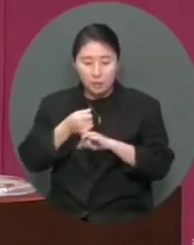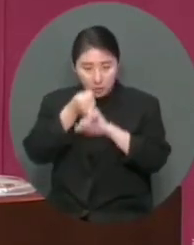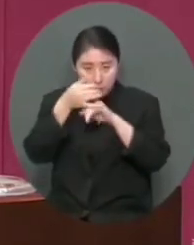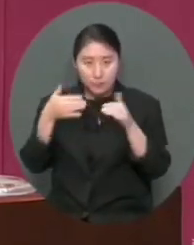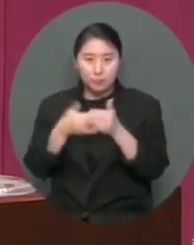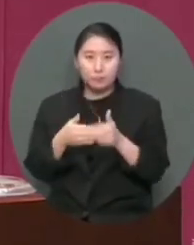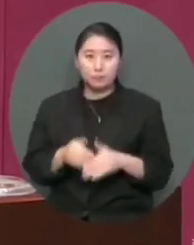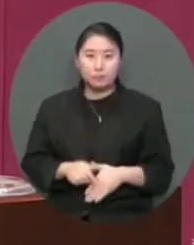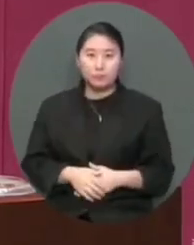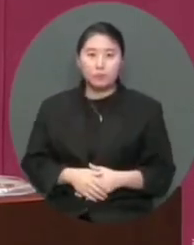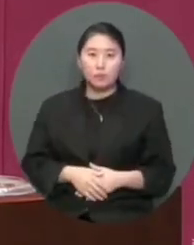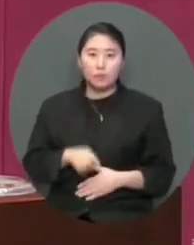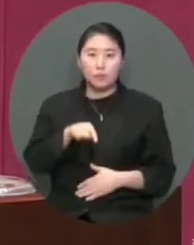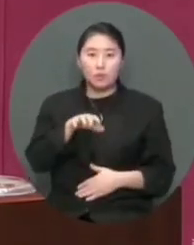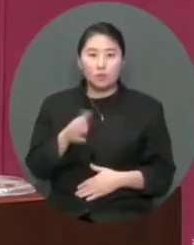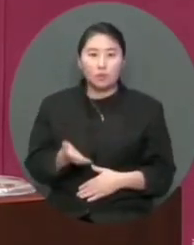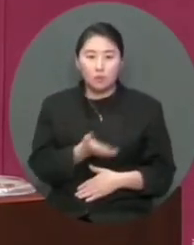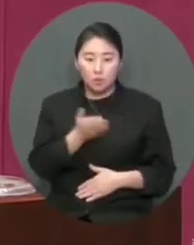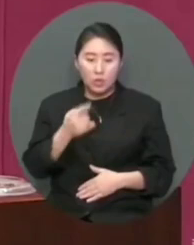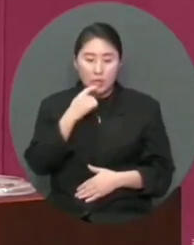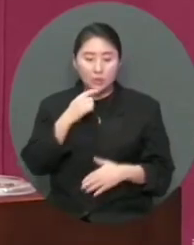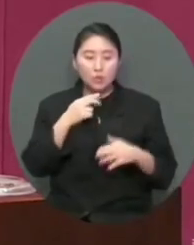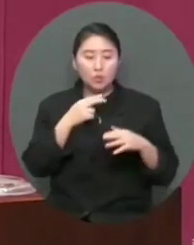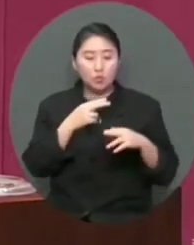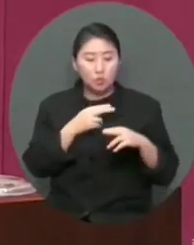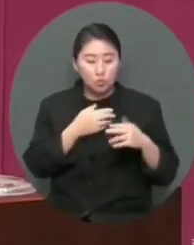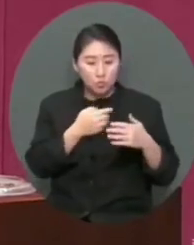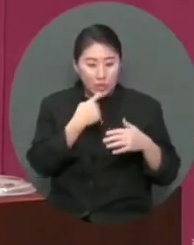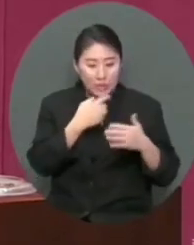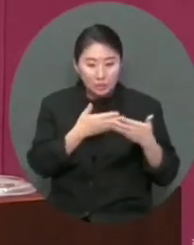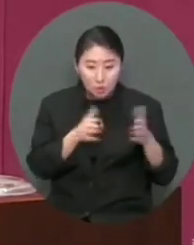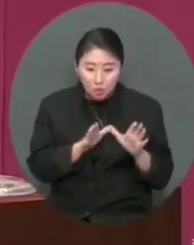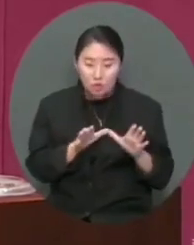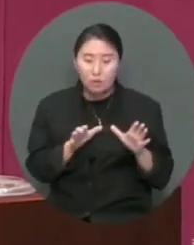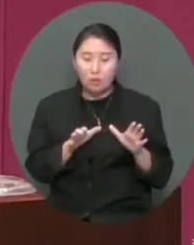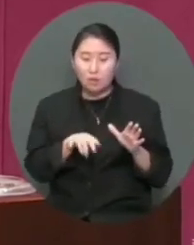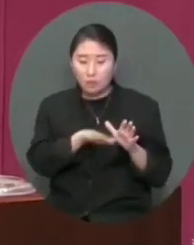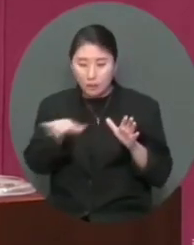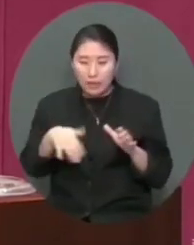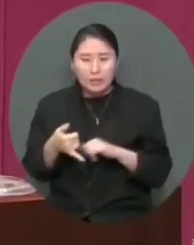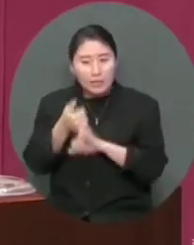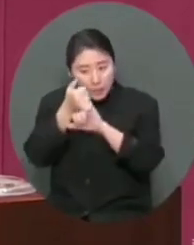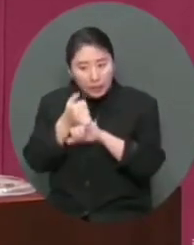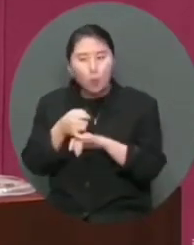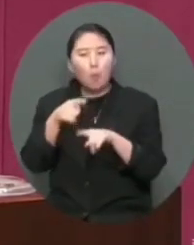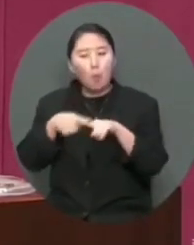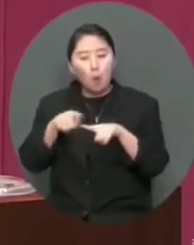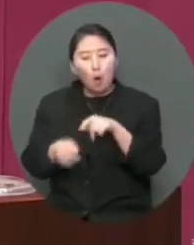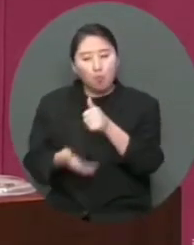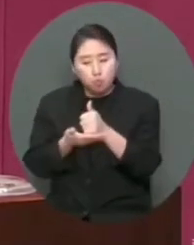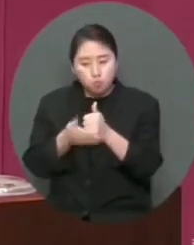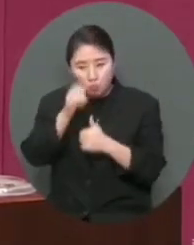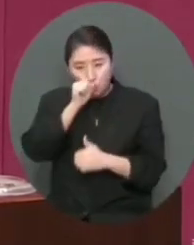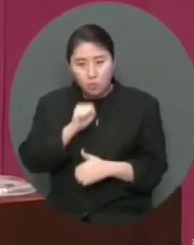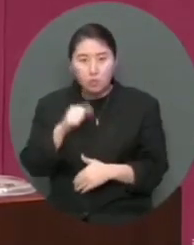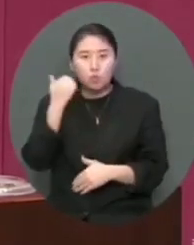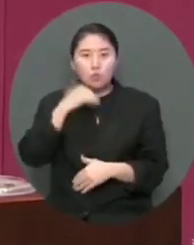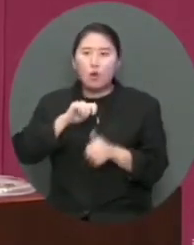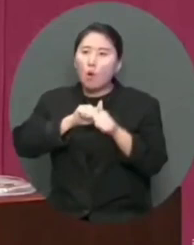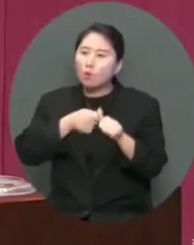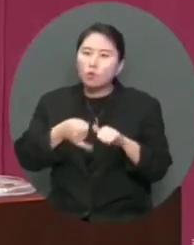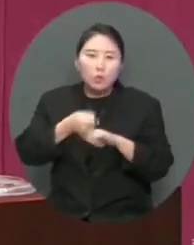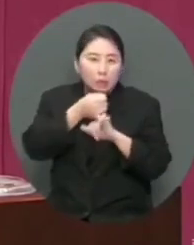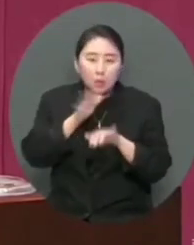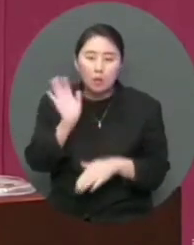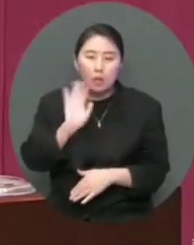약속했습니다. 여기 계신 민주당 의원님들도 이재명 의원이 임명한 혁신위도 그 약속을 높이 평가했습니다. 누가 억지로 시킨